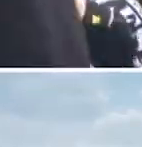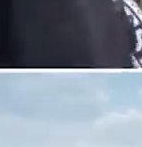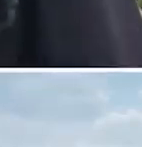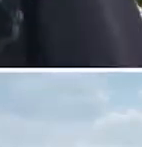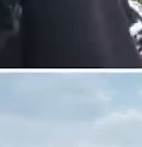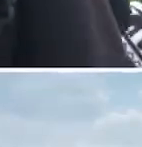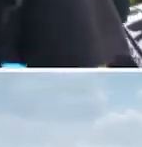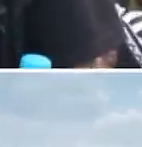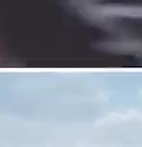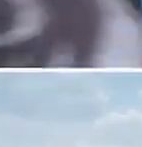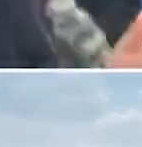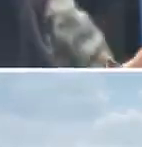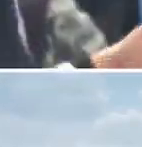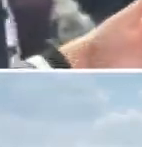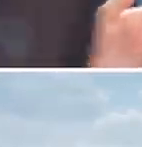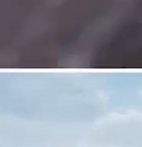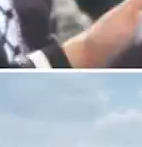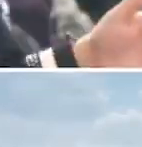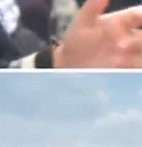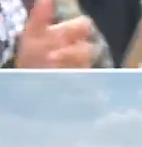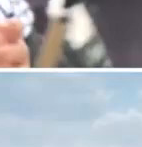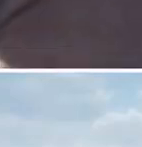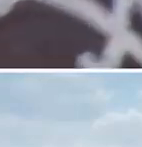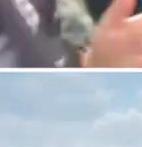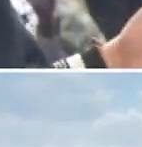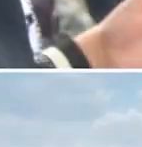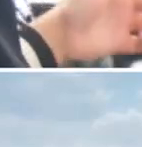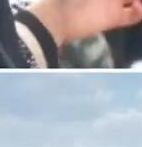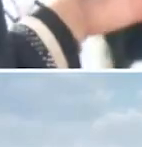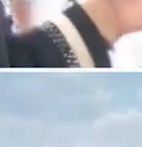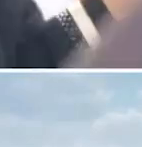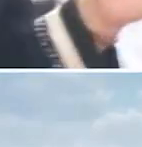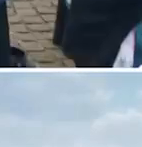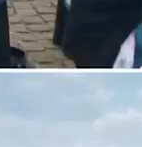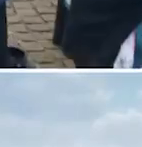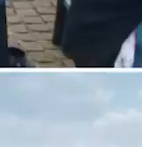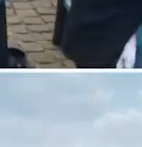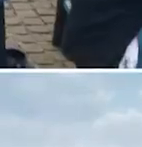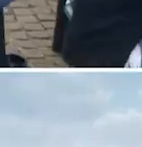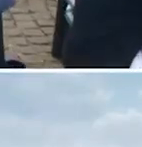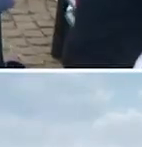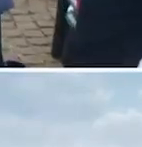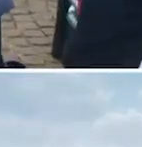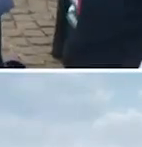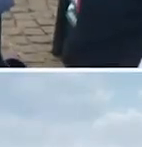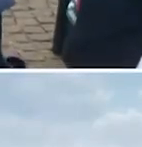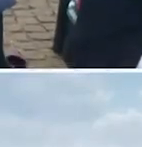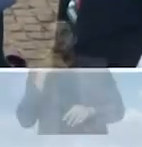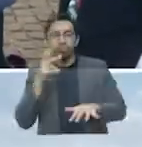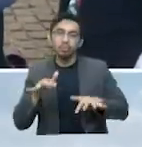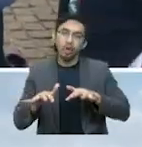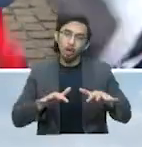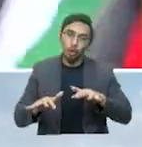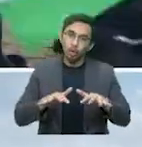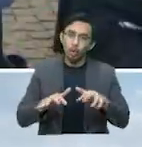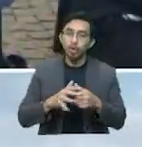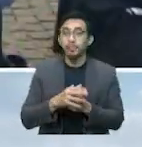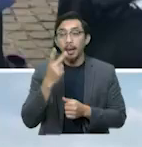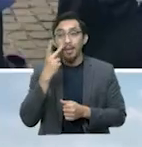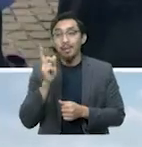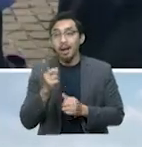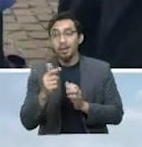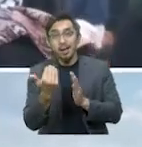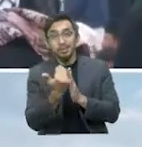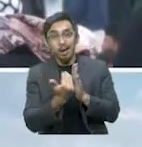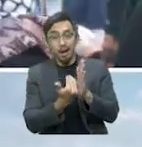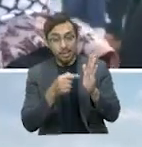sebanyak 5.000 personil kepolisian yang mengamankan acara ini. Dan tadi juga kami sempat melihat bahwa acara ini memang tak